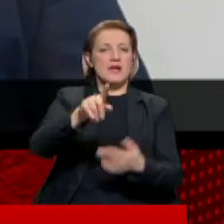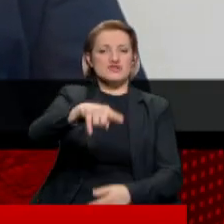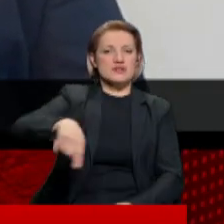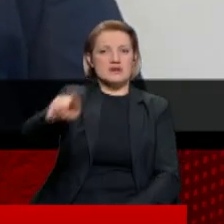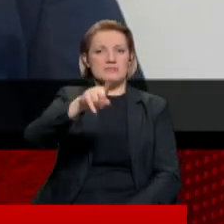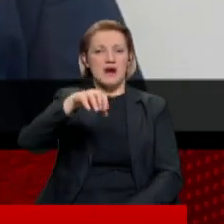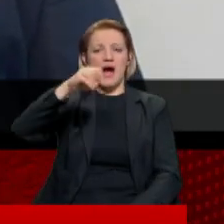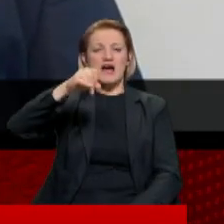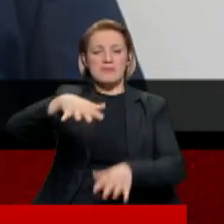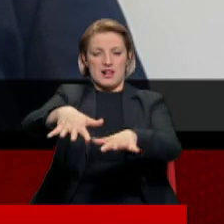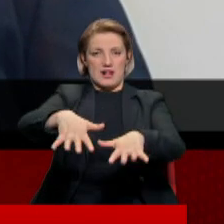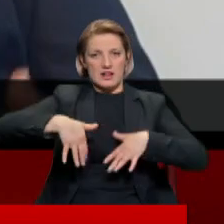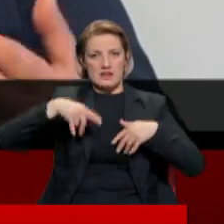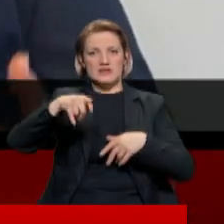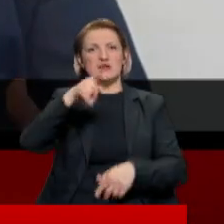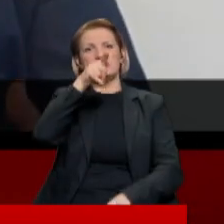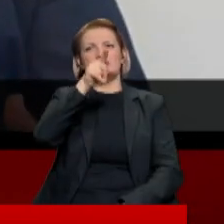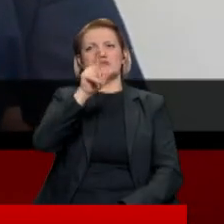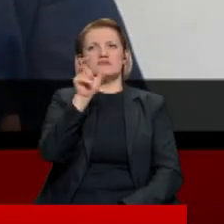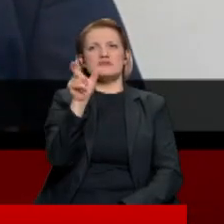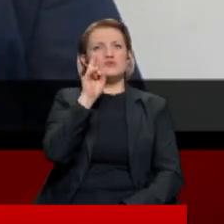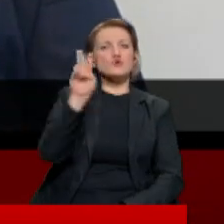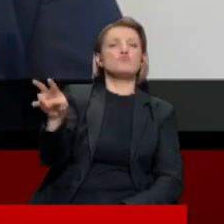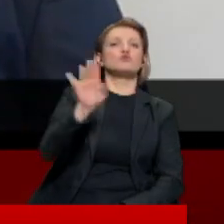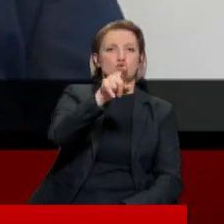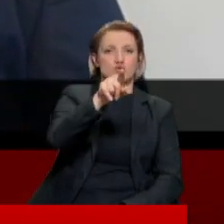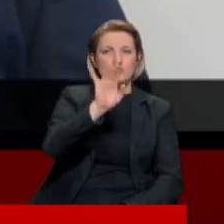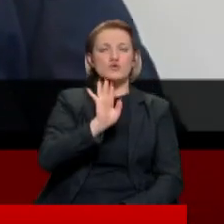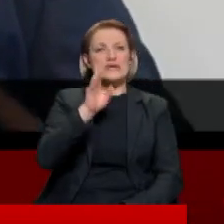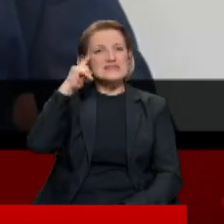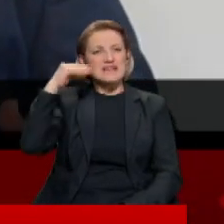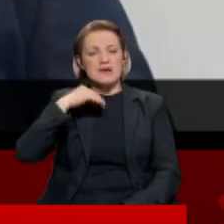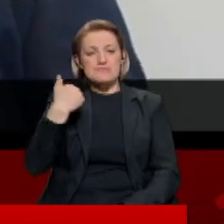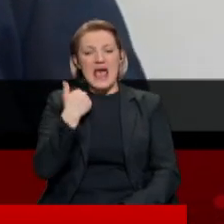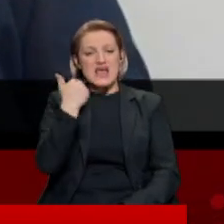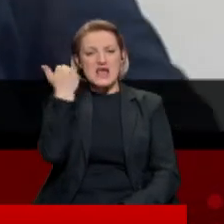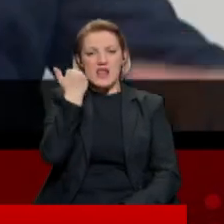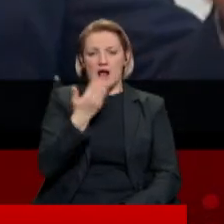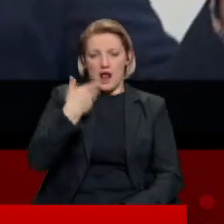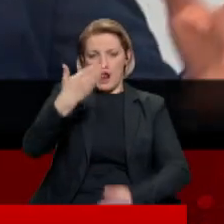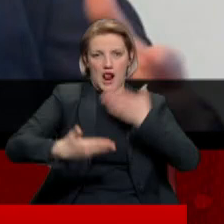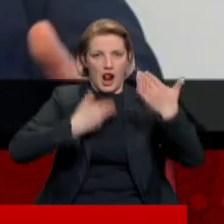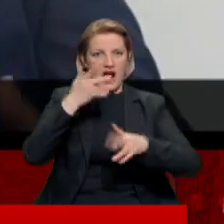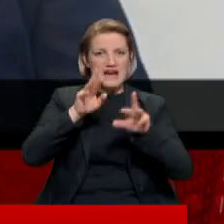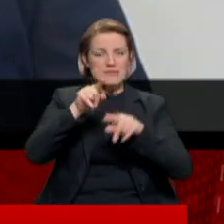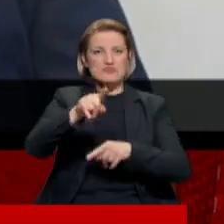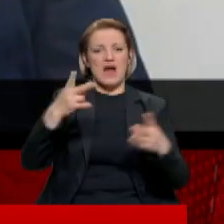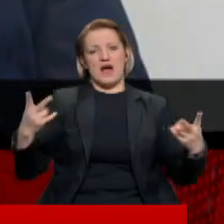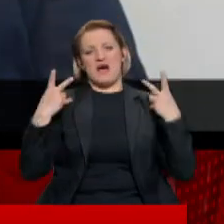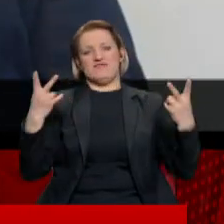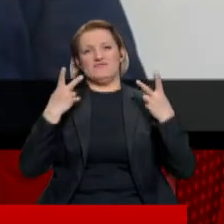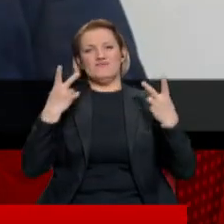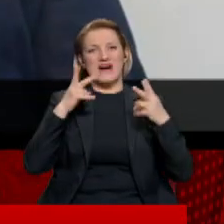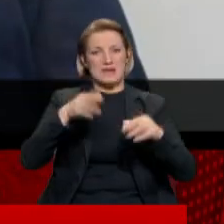arkadaşlarım AKP sıralarından, siz o kısmını görmüyorsunuz, sanki yalan söylüyormuşum, bunları hava olsun